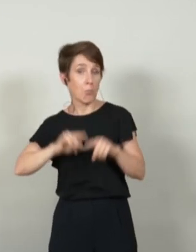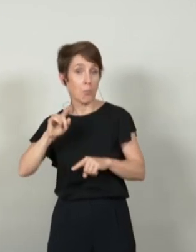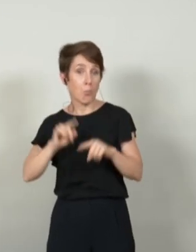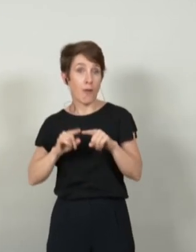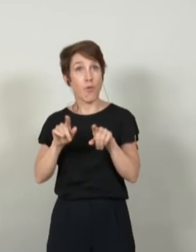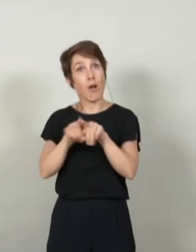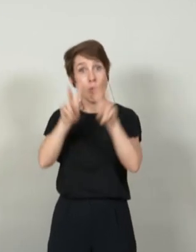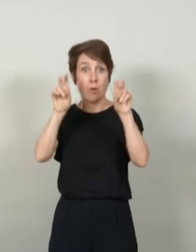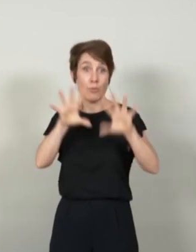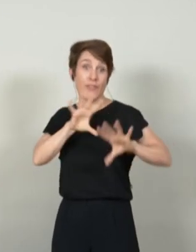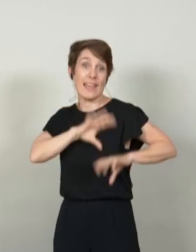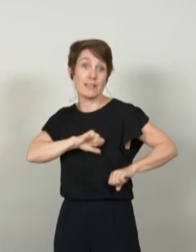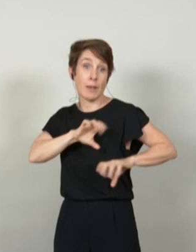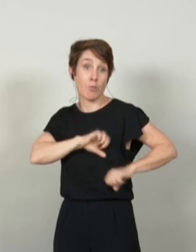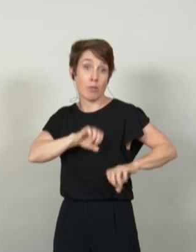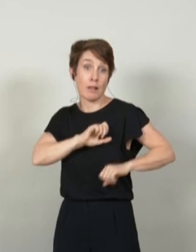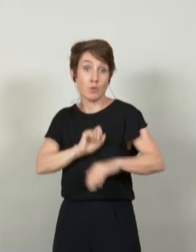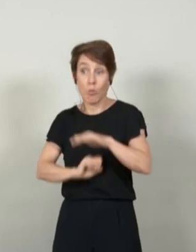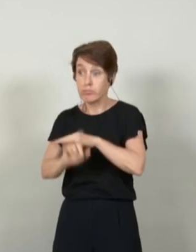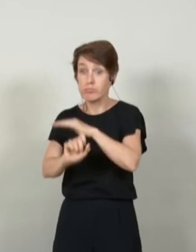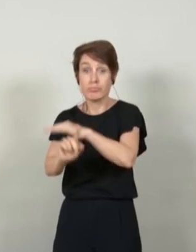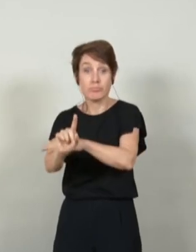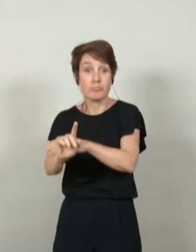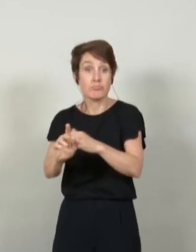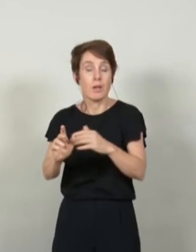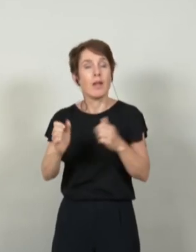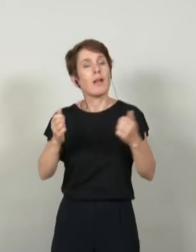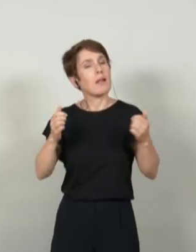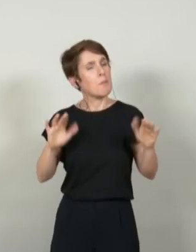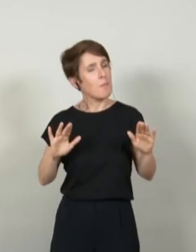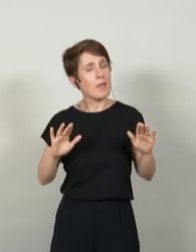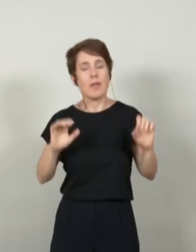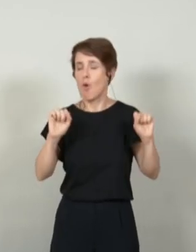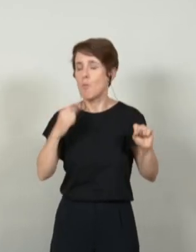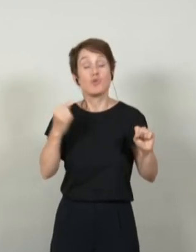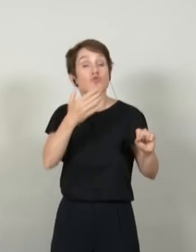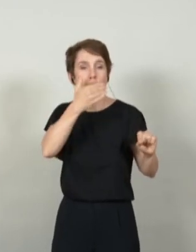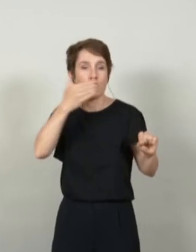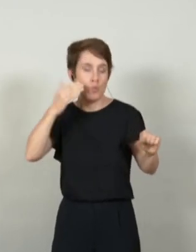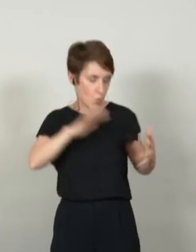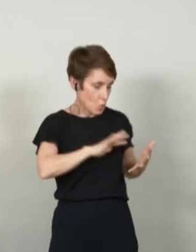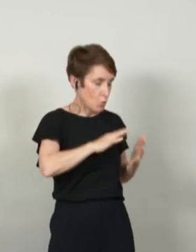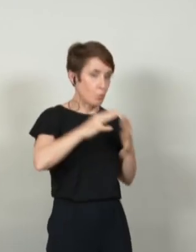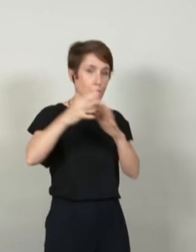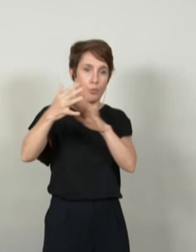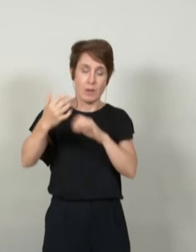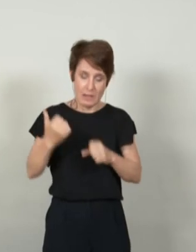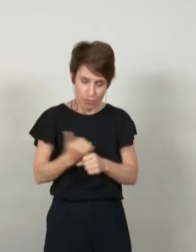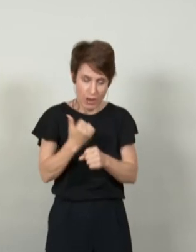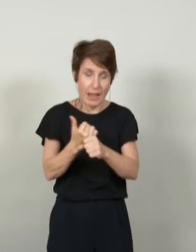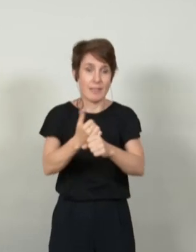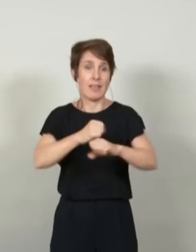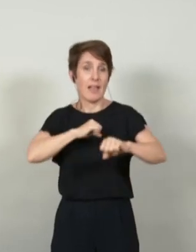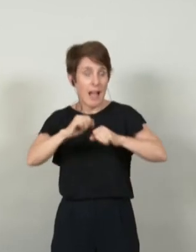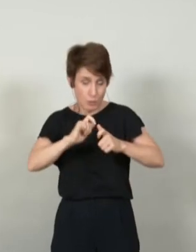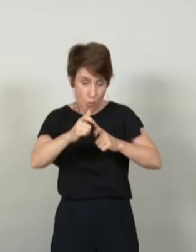expérimental cependant on peut toujours faire mieux on peut toujours faire mieux d'une année à une autre d'une action à une autre